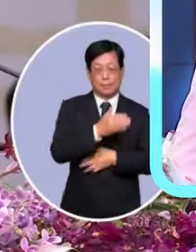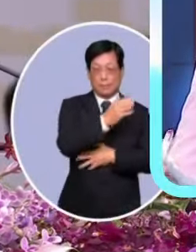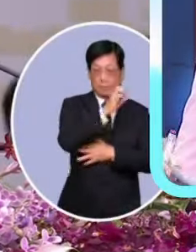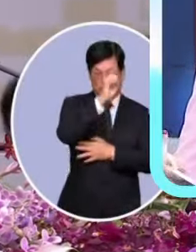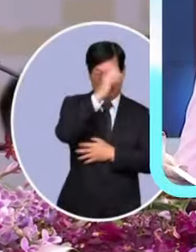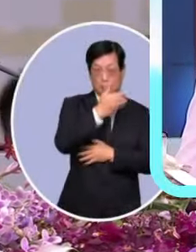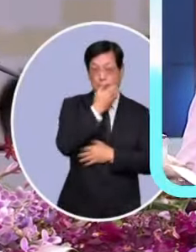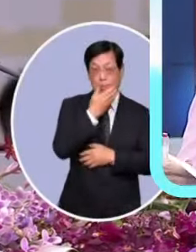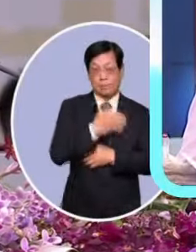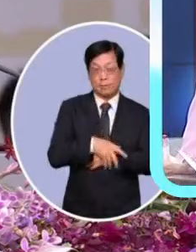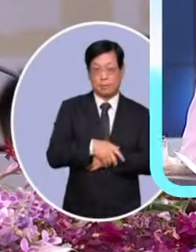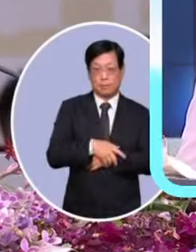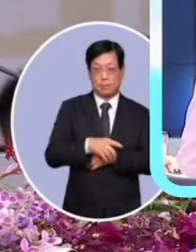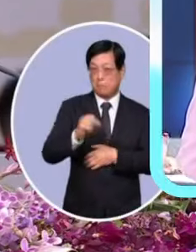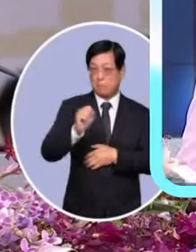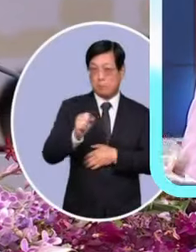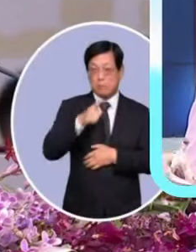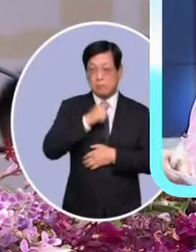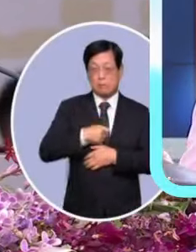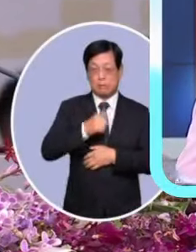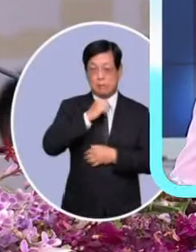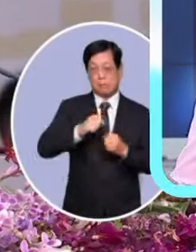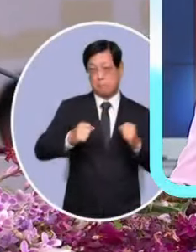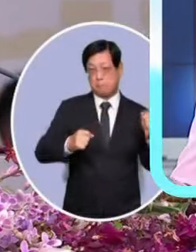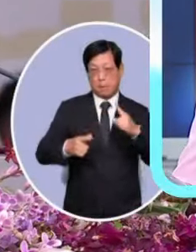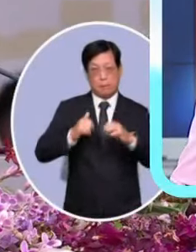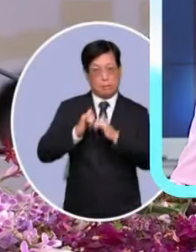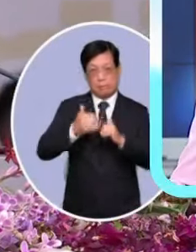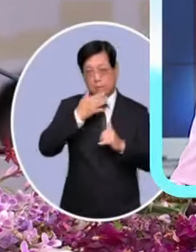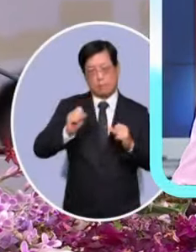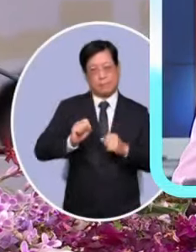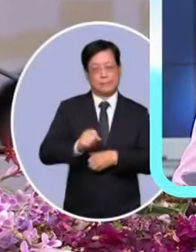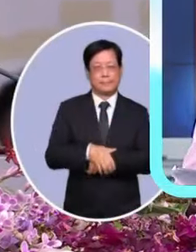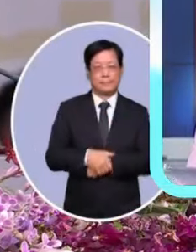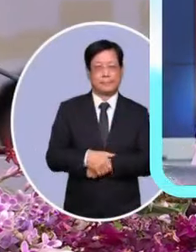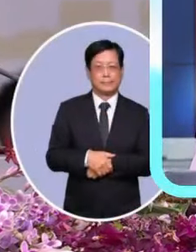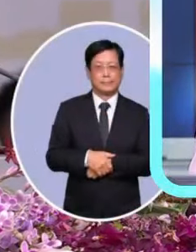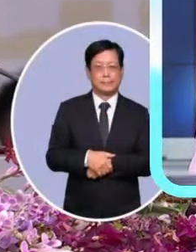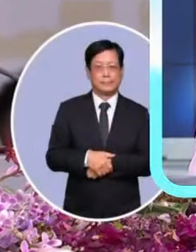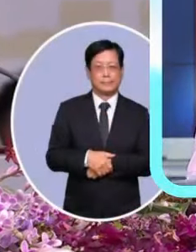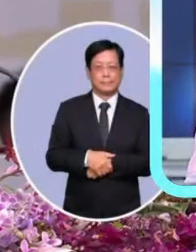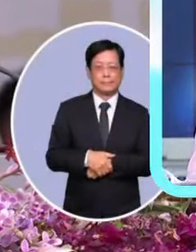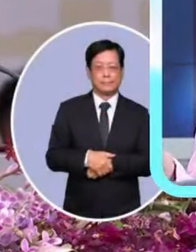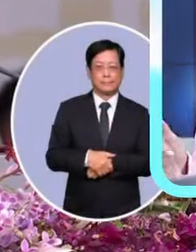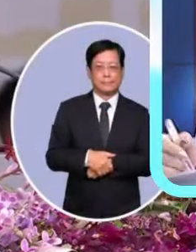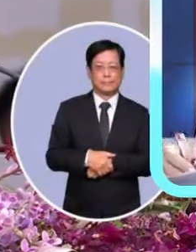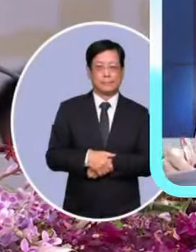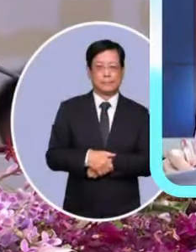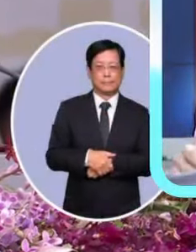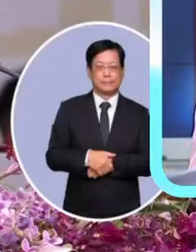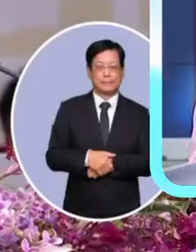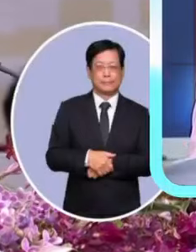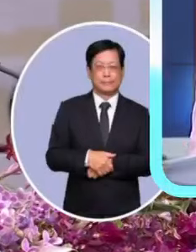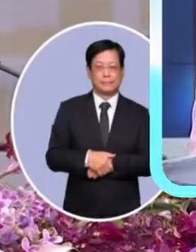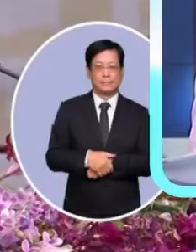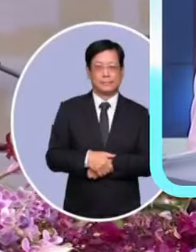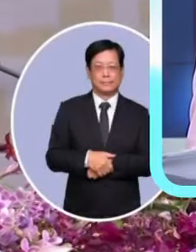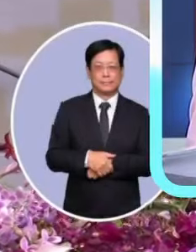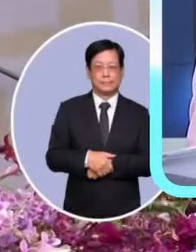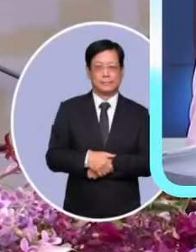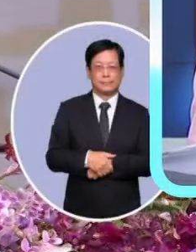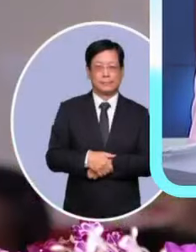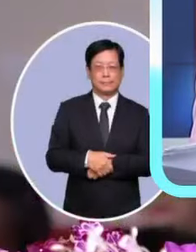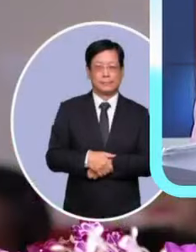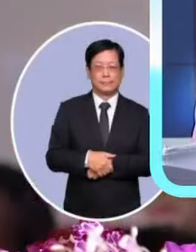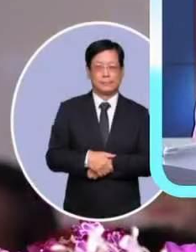系，你的立场就是这样，这个才是重点嘛。就是我们不要惑于表面，我就